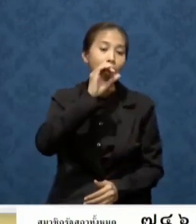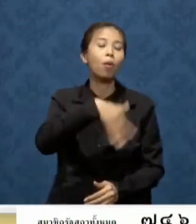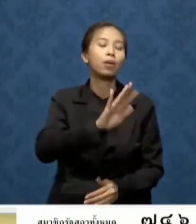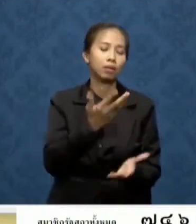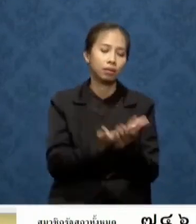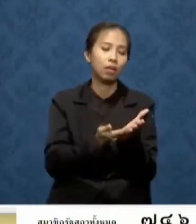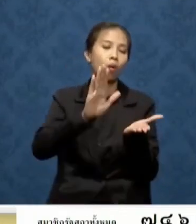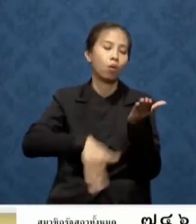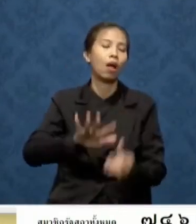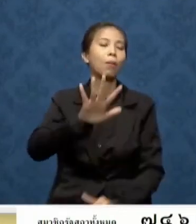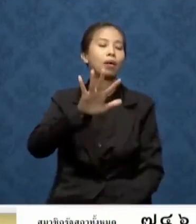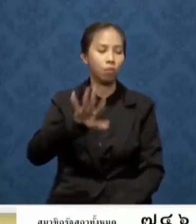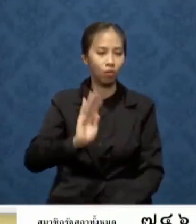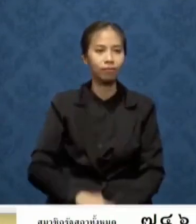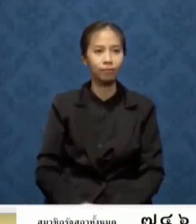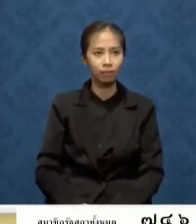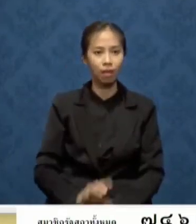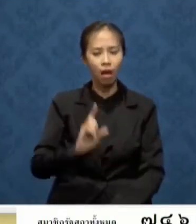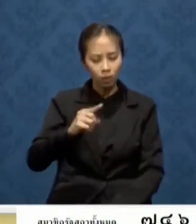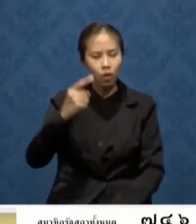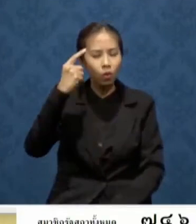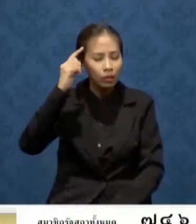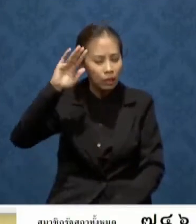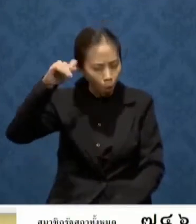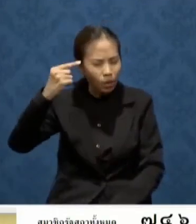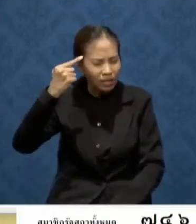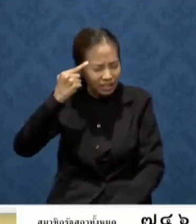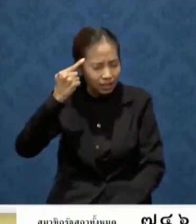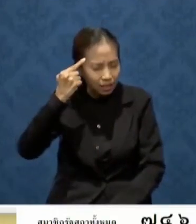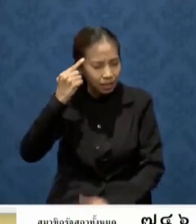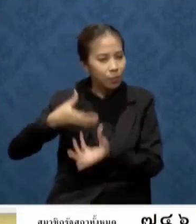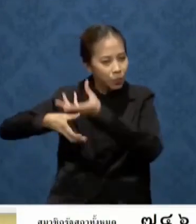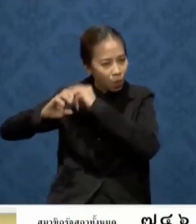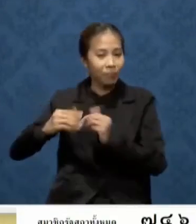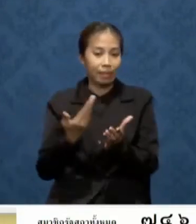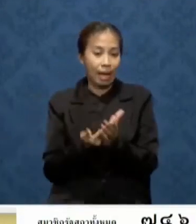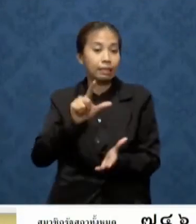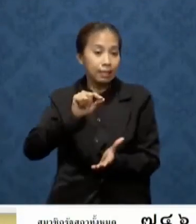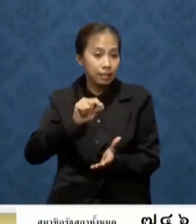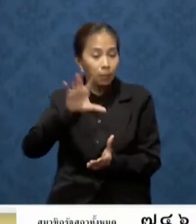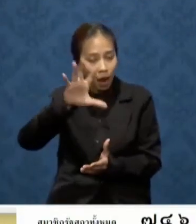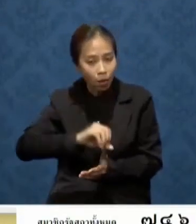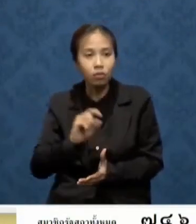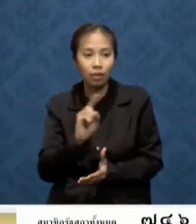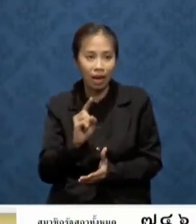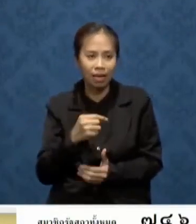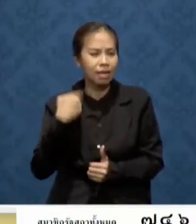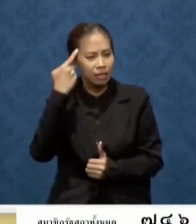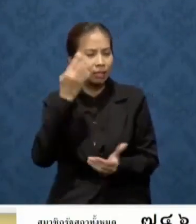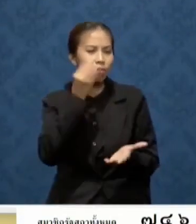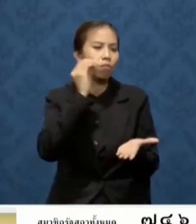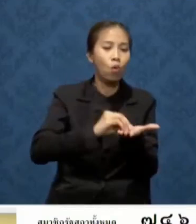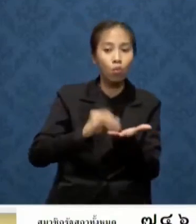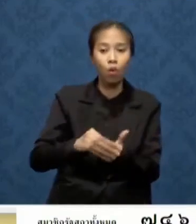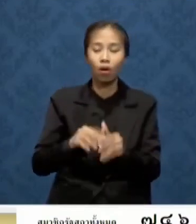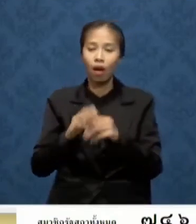ะคื มนต้องคิดกลไปคดใหมาก ๆ ด้วยฐานคิดของ 20 บาคืออะไรมาจากไหนไม่ใช่ตงไปเรื่อยเอา ว